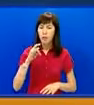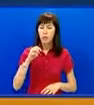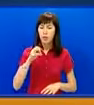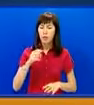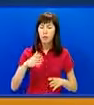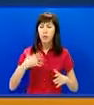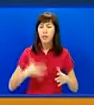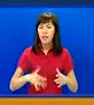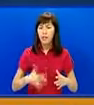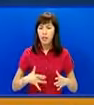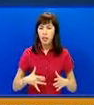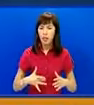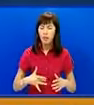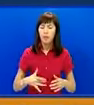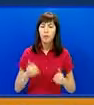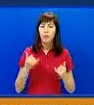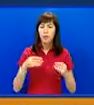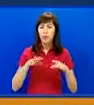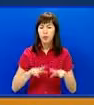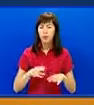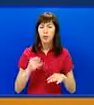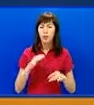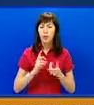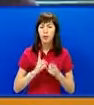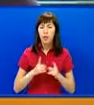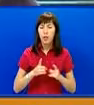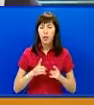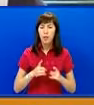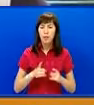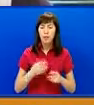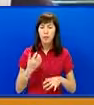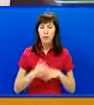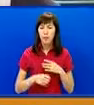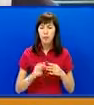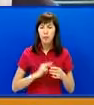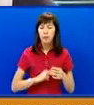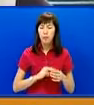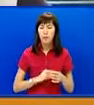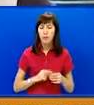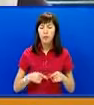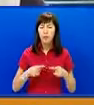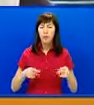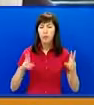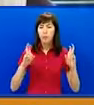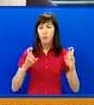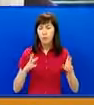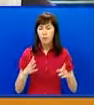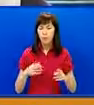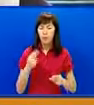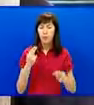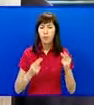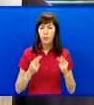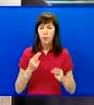всякие гитарки там. Вот. Сейчас решил немного отклониться от курса. Среди поделок тоже на разные темы, тоже